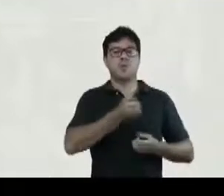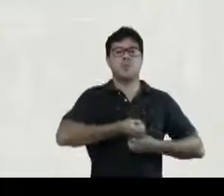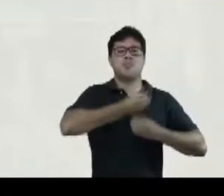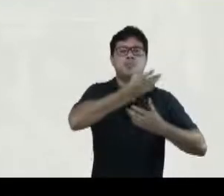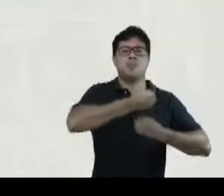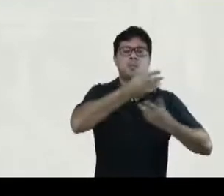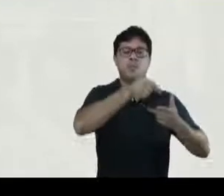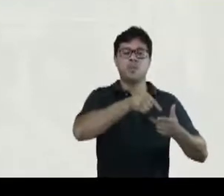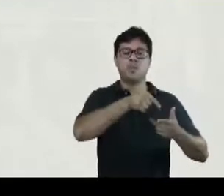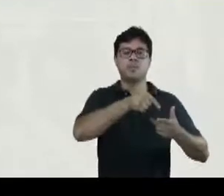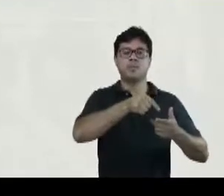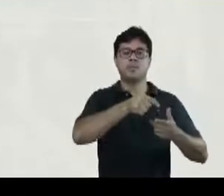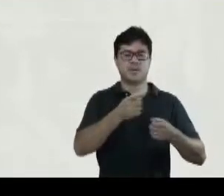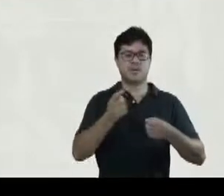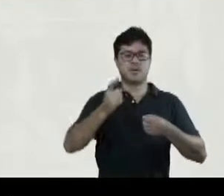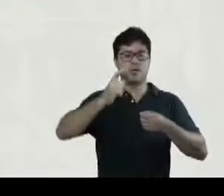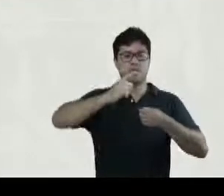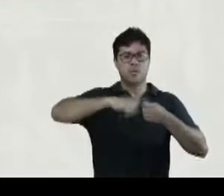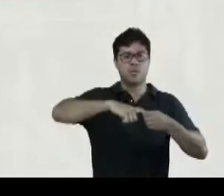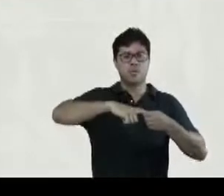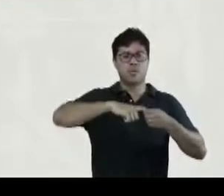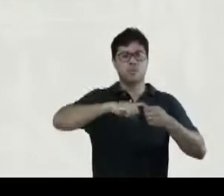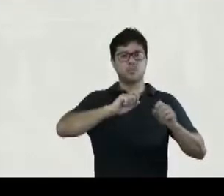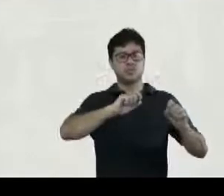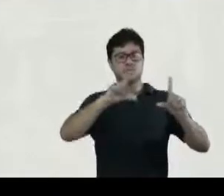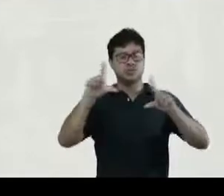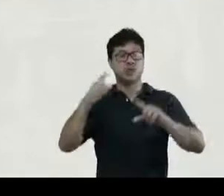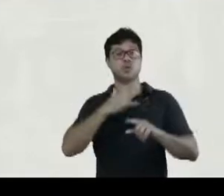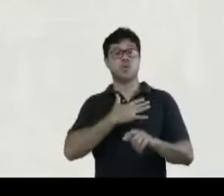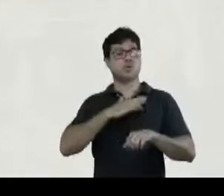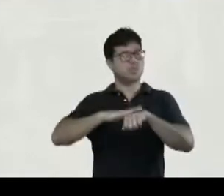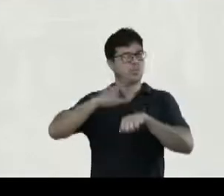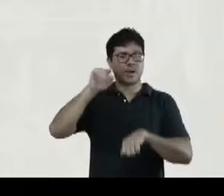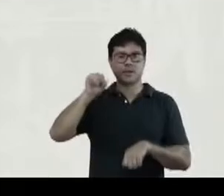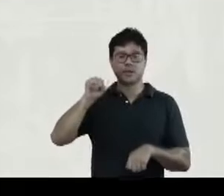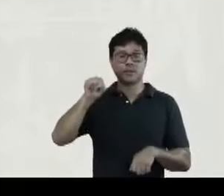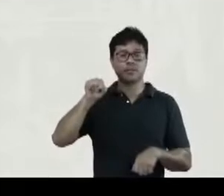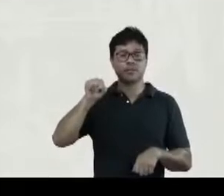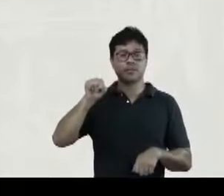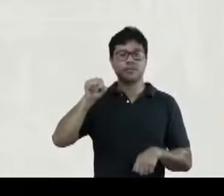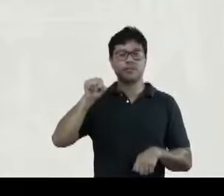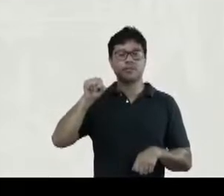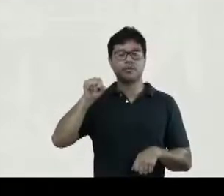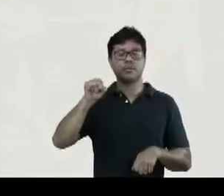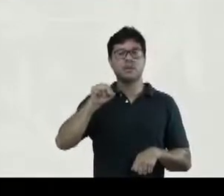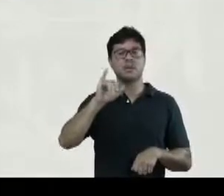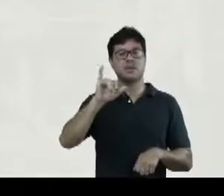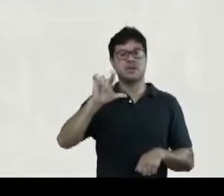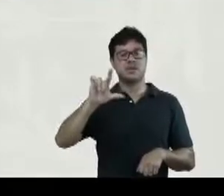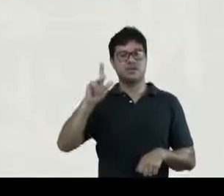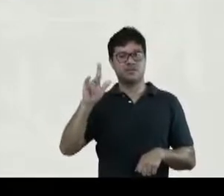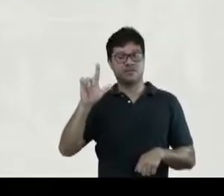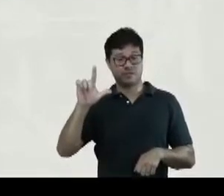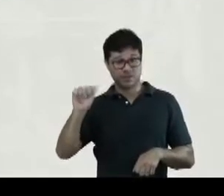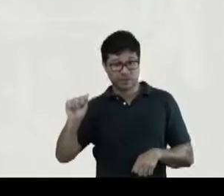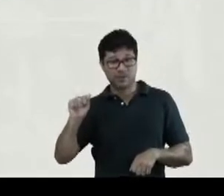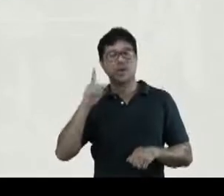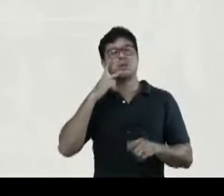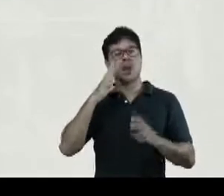wieder dieses mein Lieblingsbild, wie es die IFLA schon seit vielen Jahren ins Bewusstsein ruft. Es